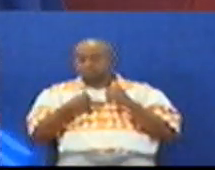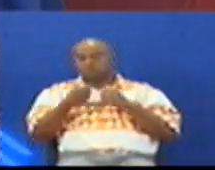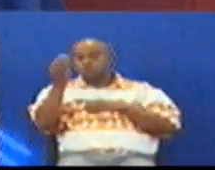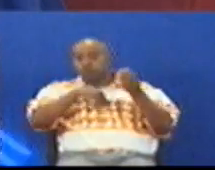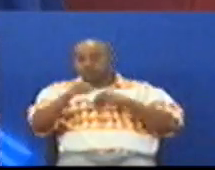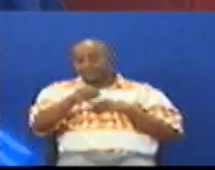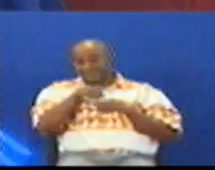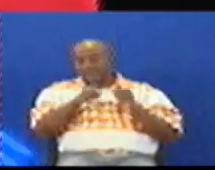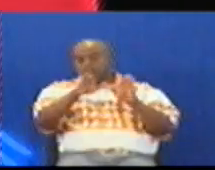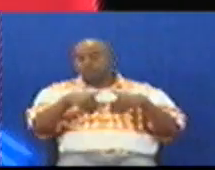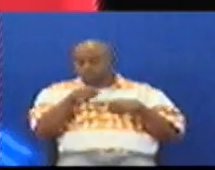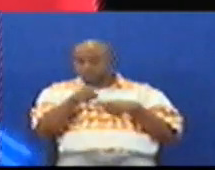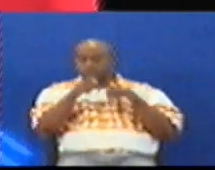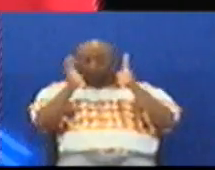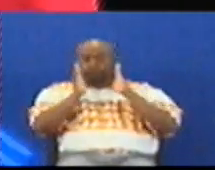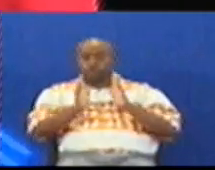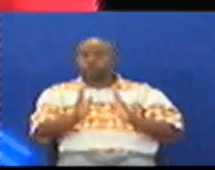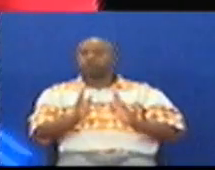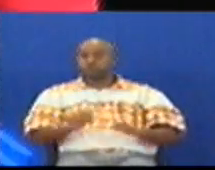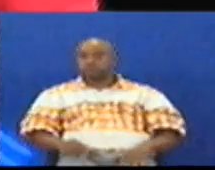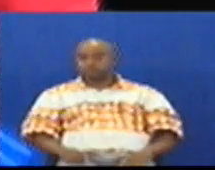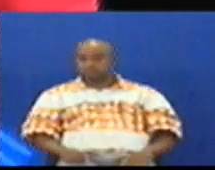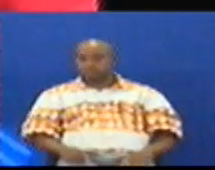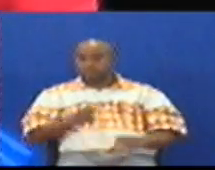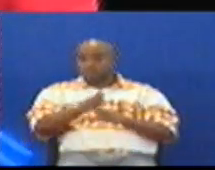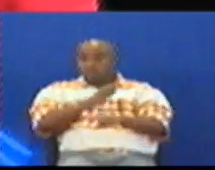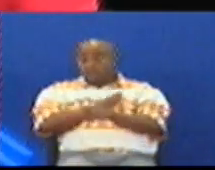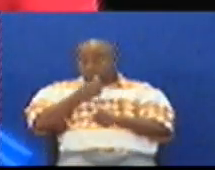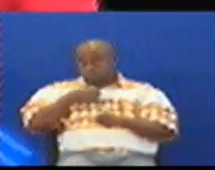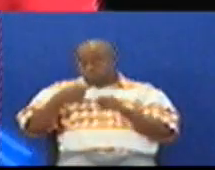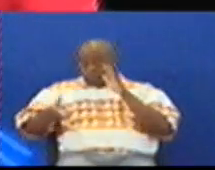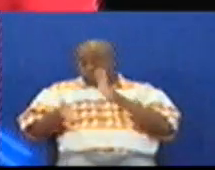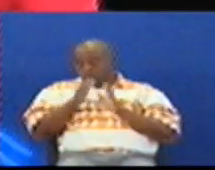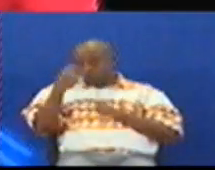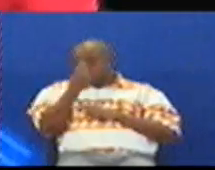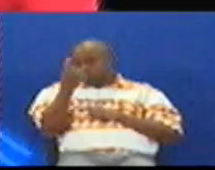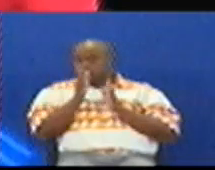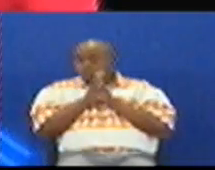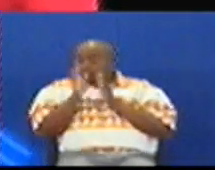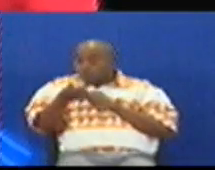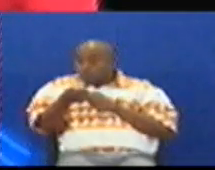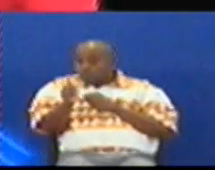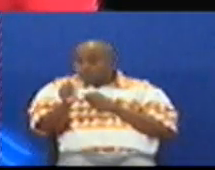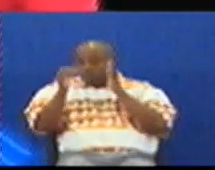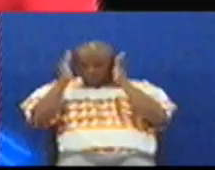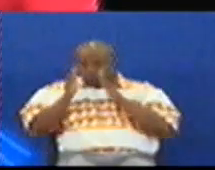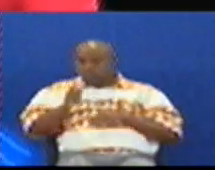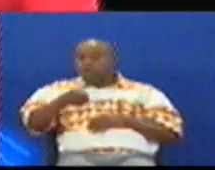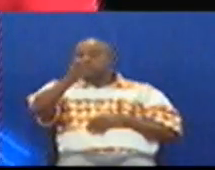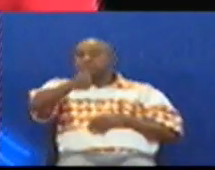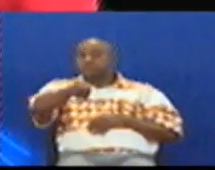tukufu. Lakini Mheshimiwa Spika, kabla sijaanza, nianze binafsi kwa kukushukuru na kukupongeza sana wewe binafsi kwa